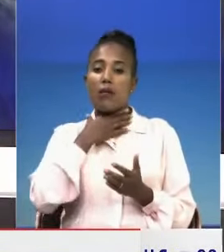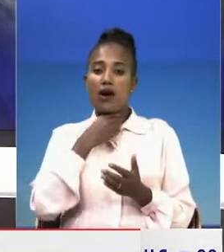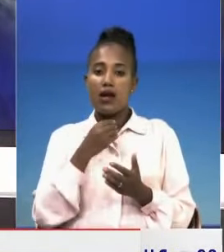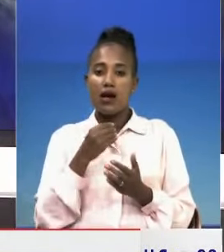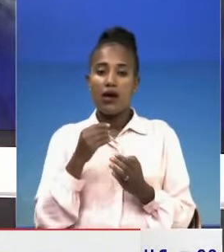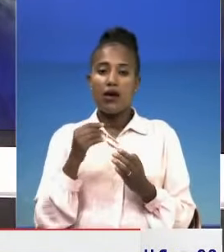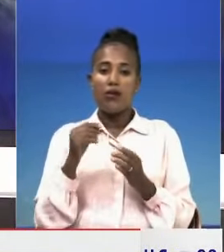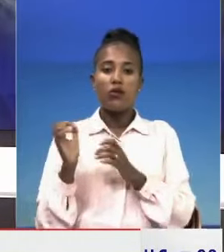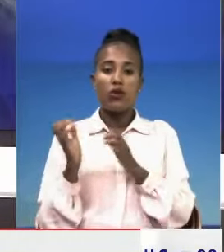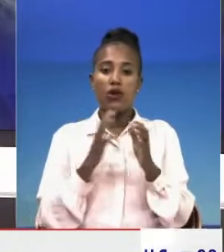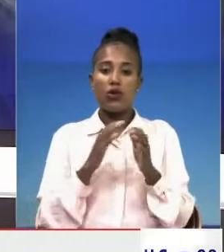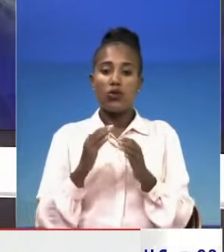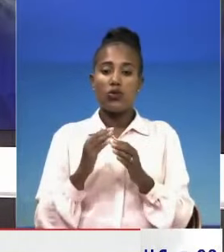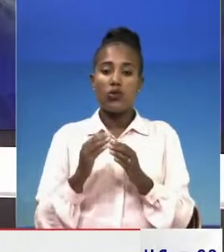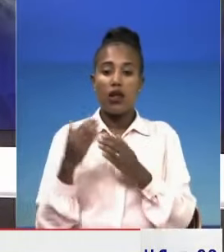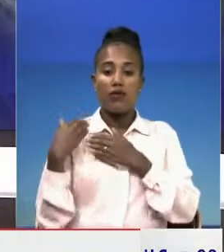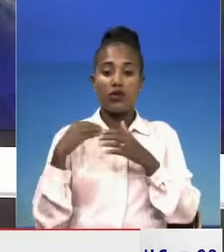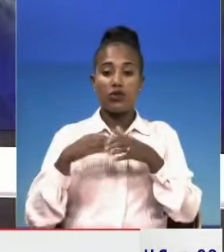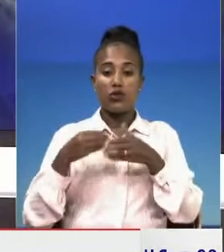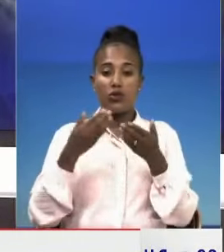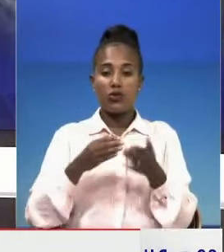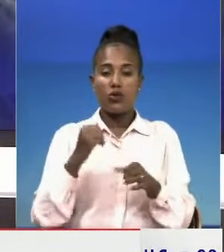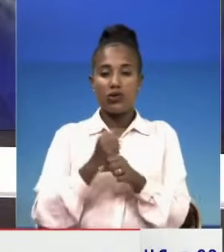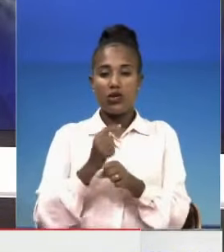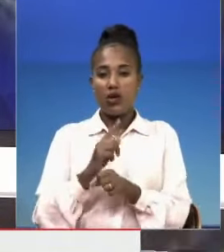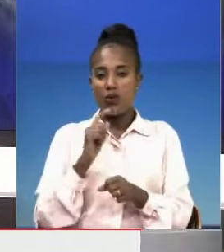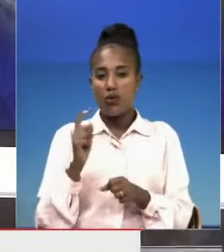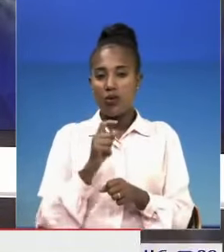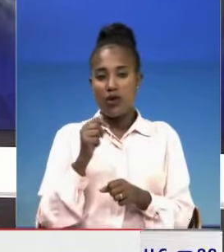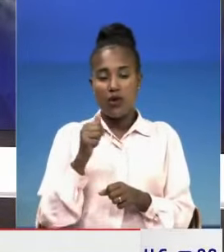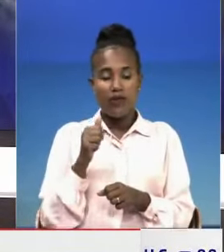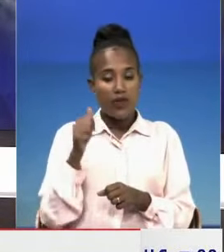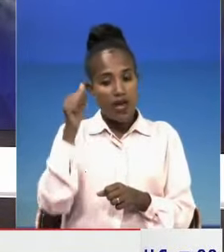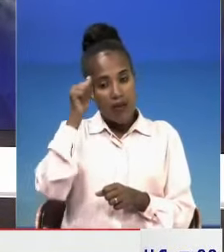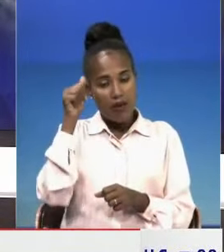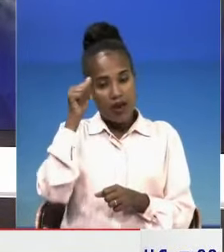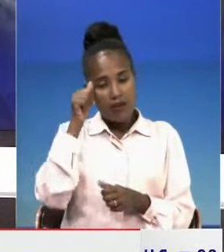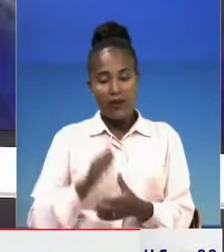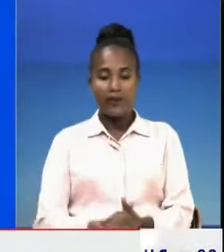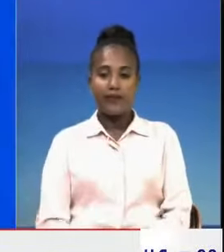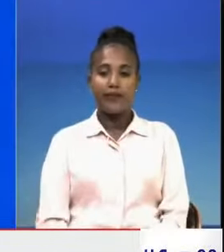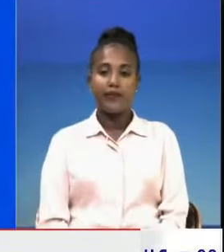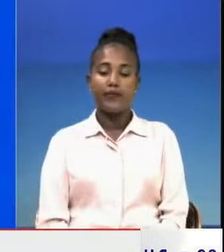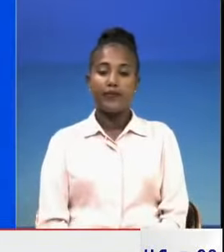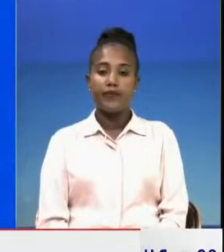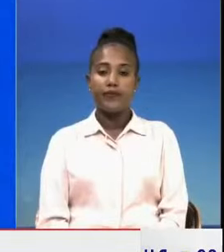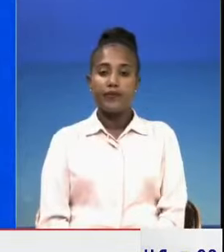አማራ በጦርነቱ ሚና ተሰጥቶት እንደሚሰራም ነው የተናገሩት። አቢባ ለሜ ዝርዝር አለው።